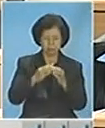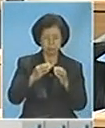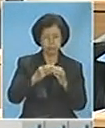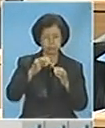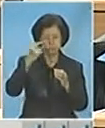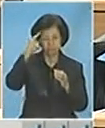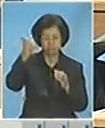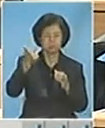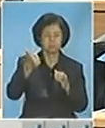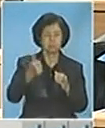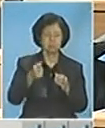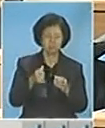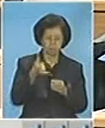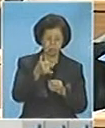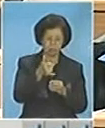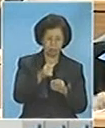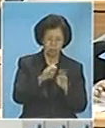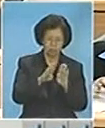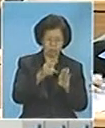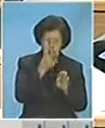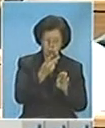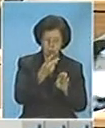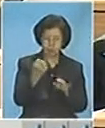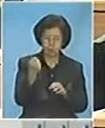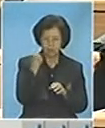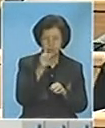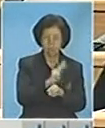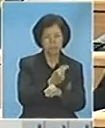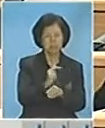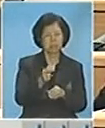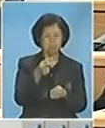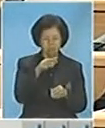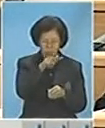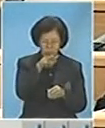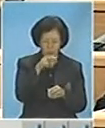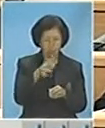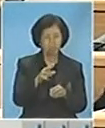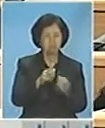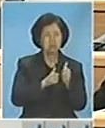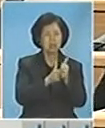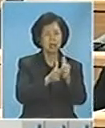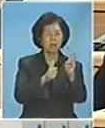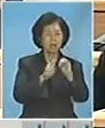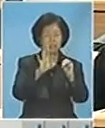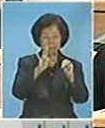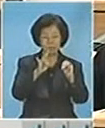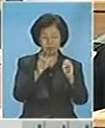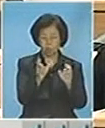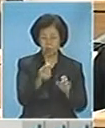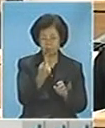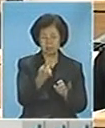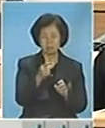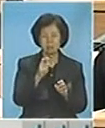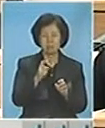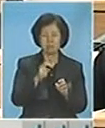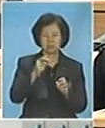ปดูก็ไปดูอำนาจหน้าที่ดูแล้วตามมาตรา7วรรคหนึ่งเนี่ยก็ให้ราชบัณฑิตเนี่ยต้องศึกษ